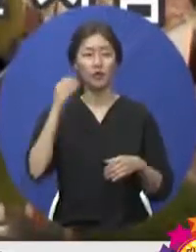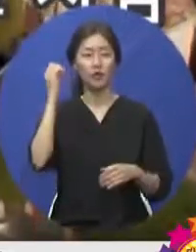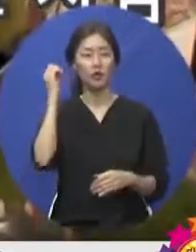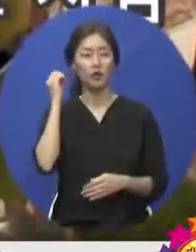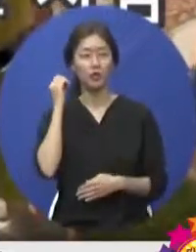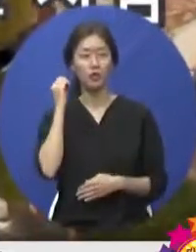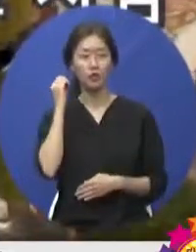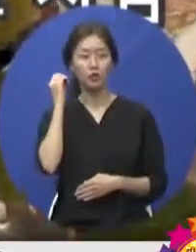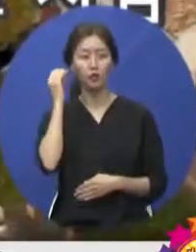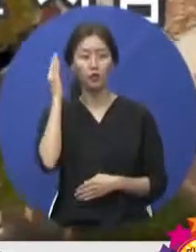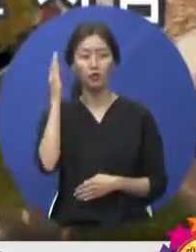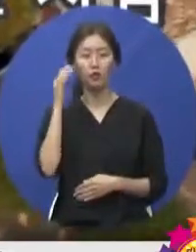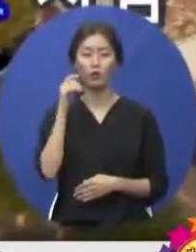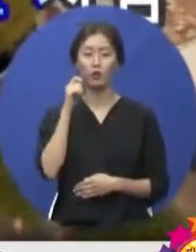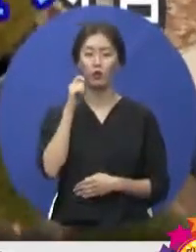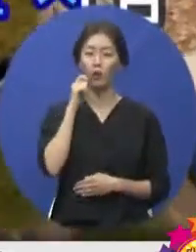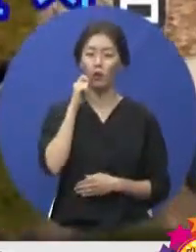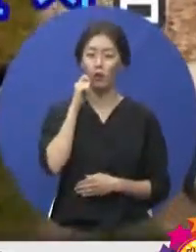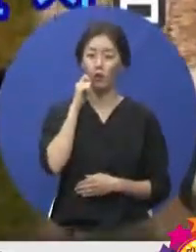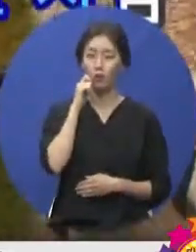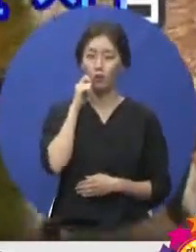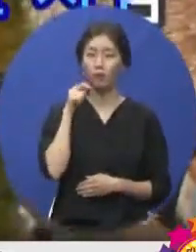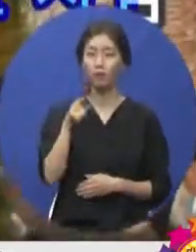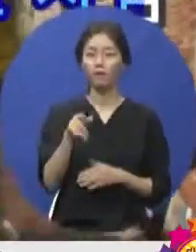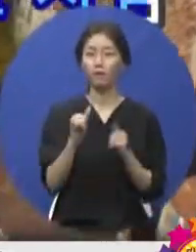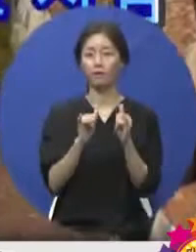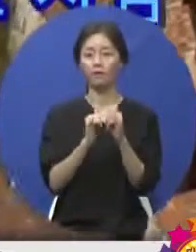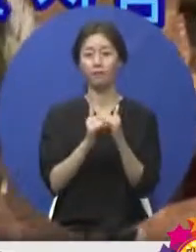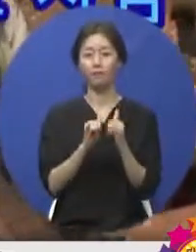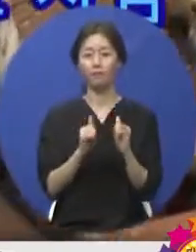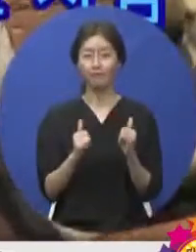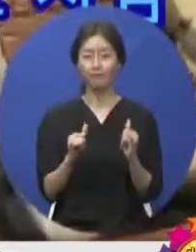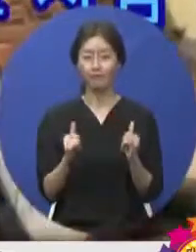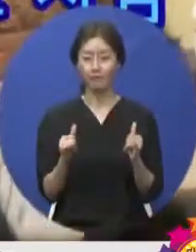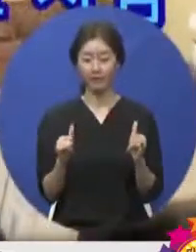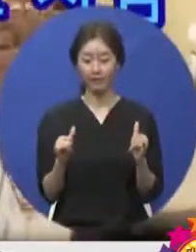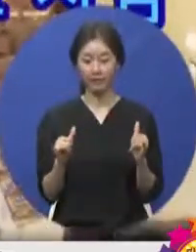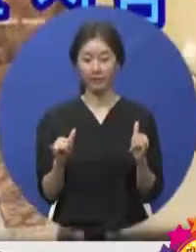잊을 수 없는 그 사람